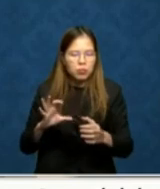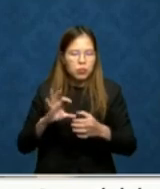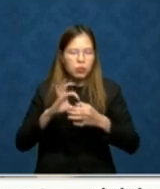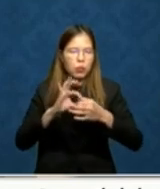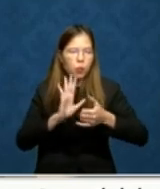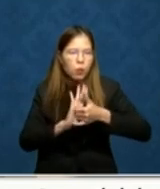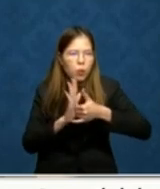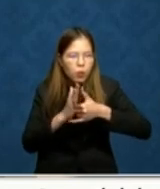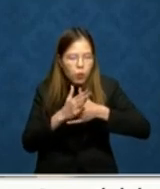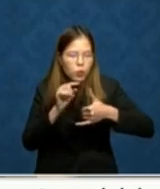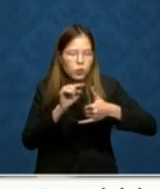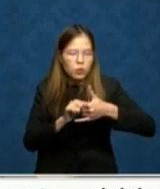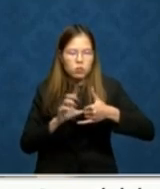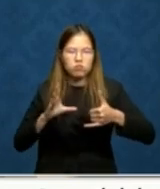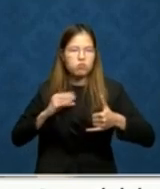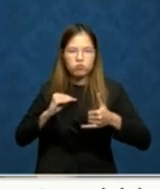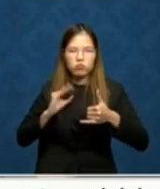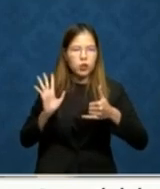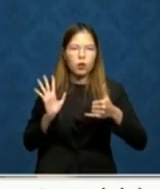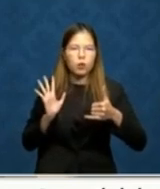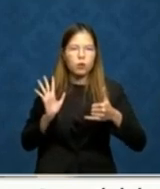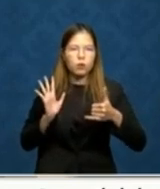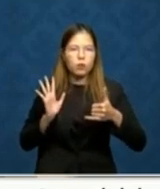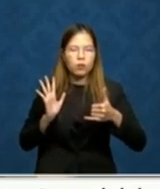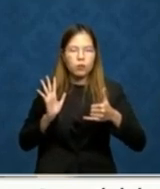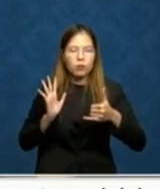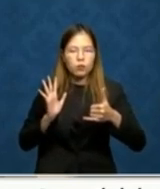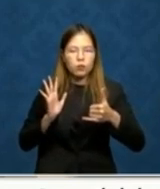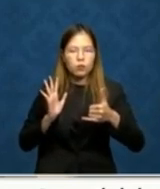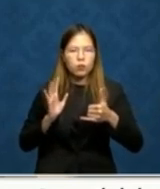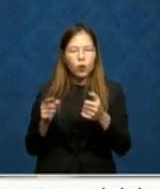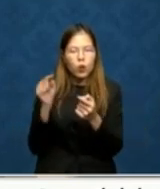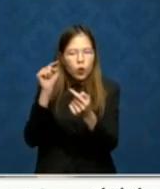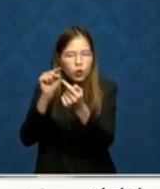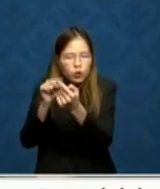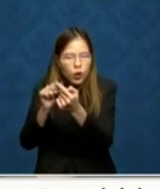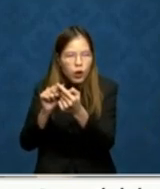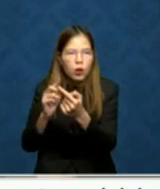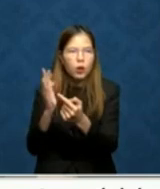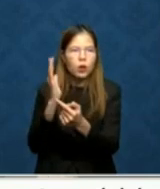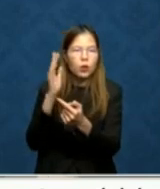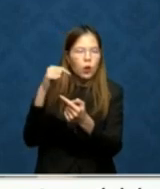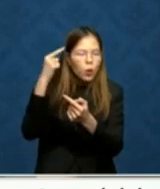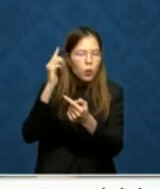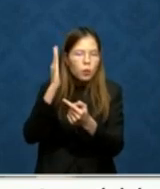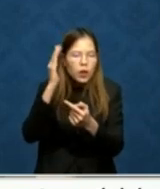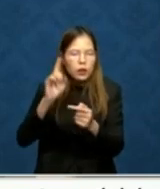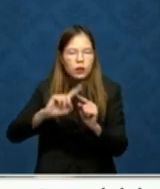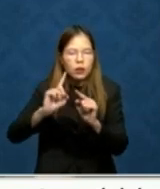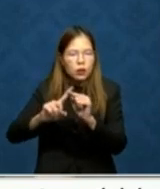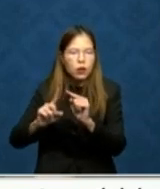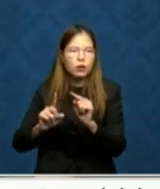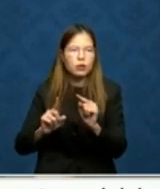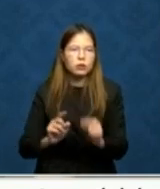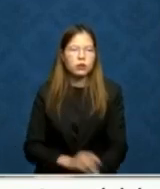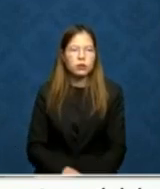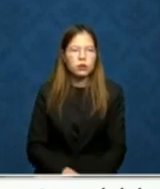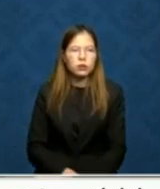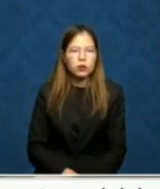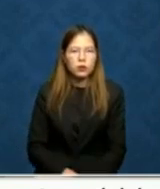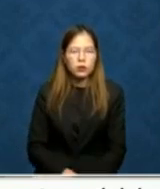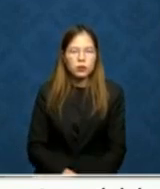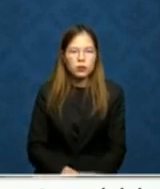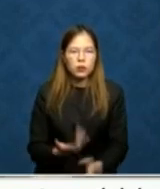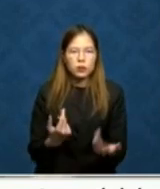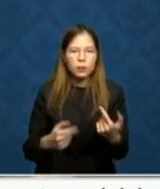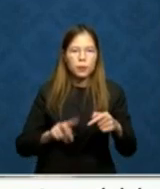ผู้ถูกกระทำไม่ให้ความยินยอมเพื่อตอบสนองความต้องการทางเพศต่อผู้กระทำค่ะต่อมา